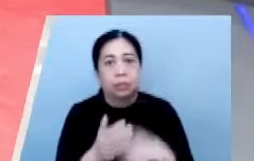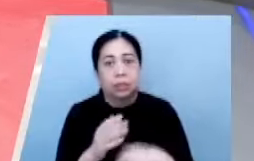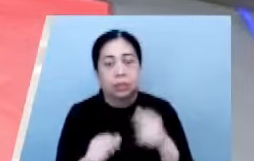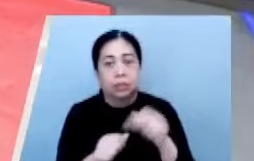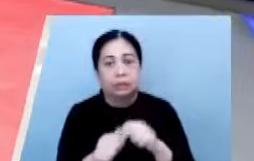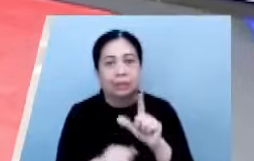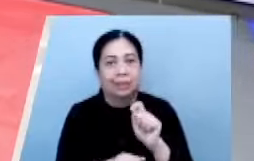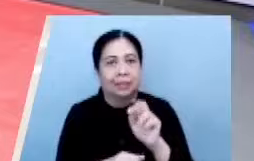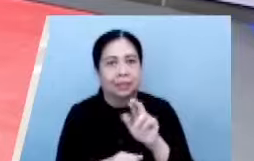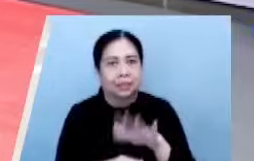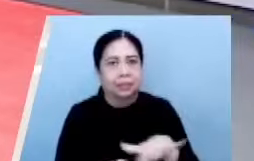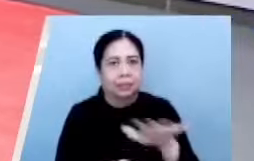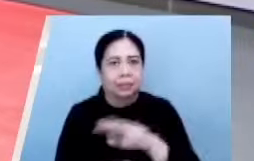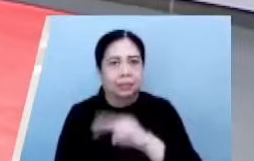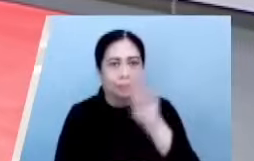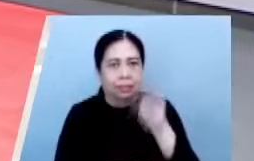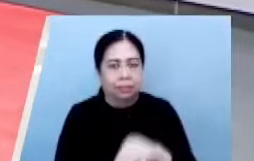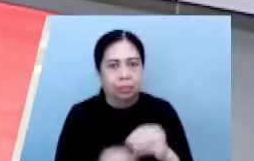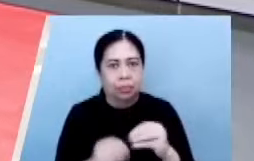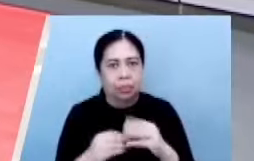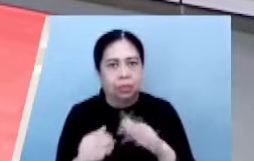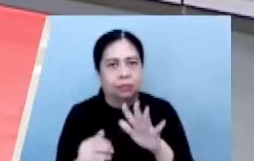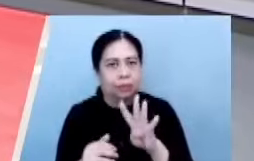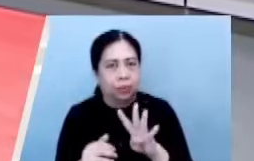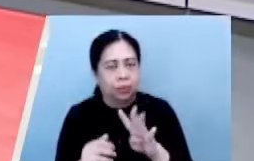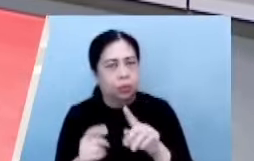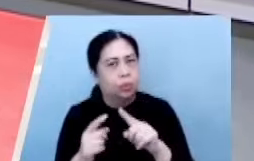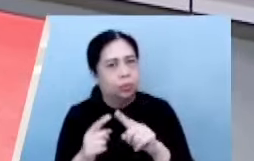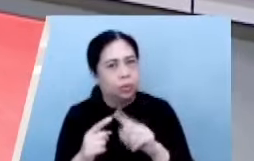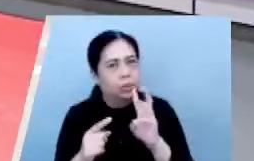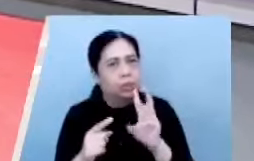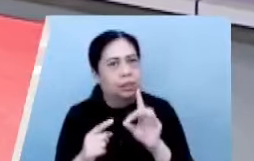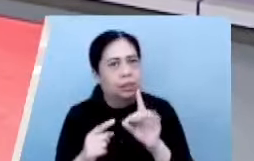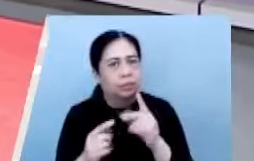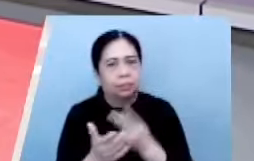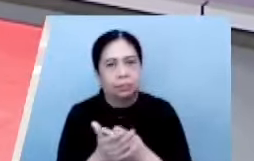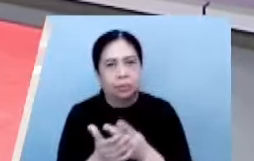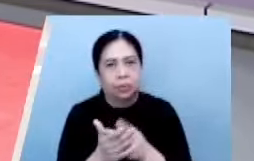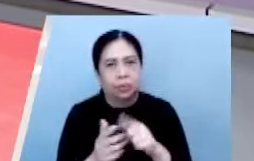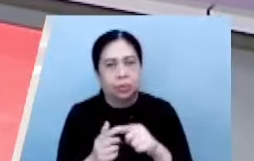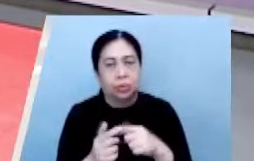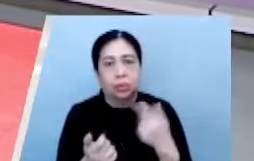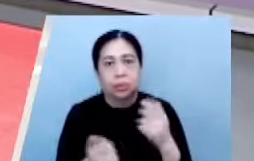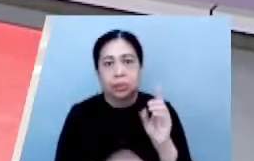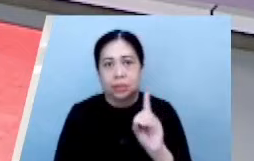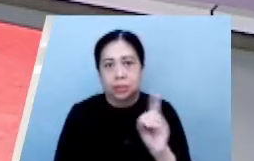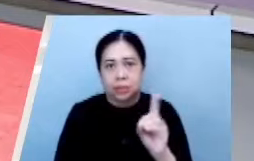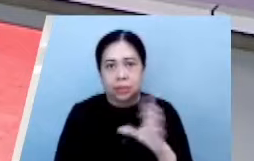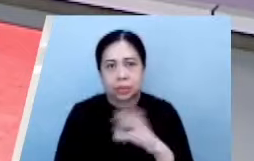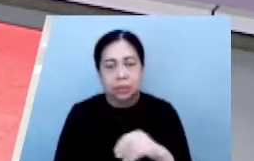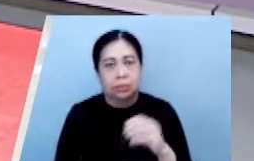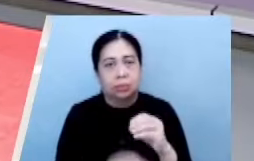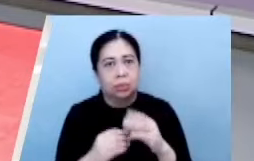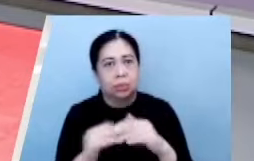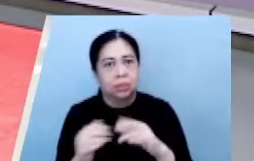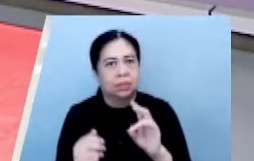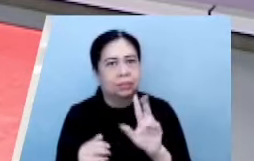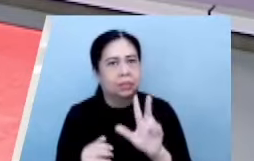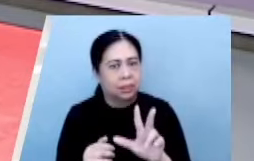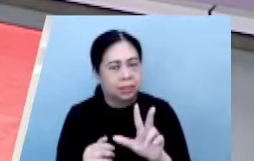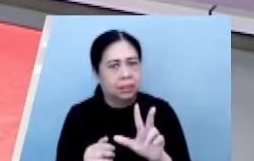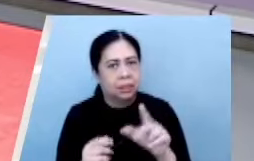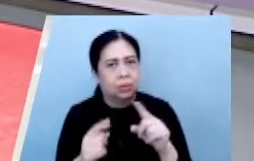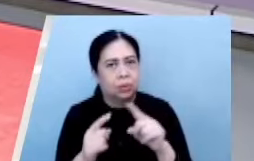sa Metro Manila. May git 54 hanggang may git 68 pesos naman ang presyo ng diesel, habang may git 73 hanggang may